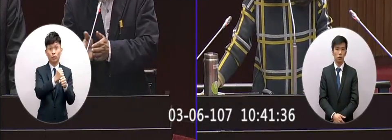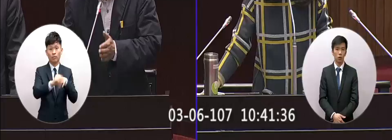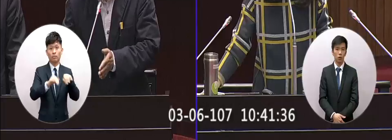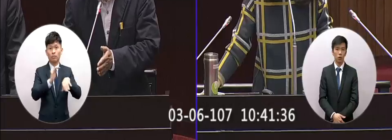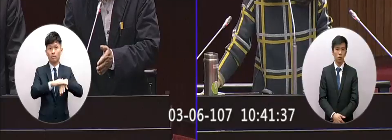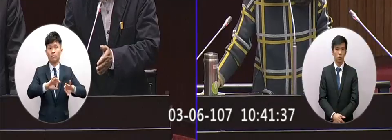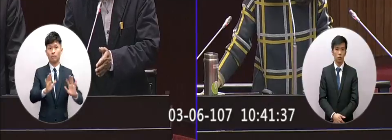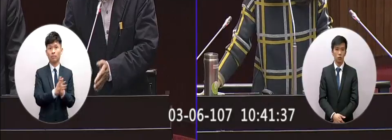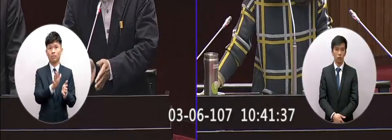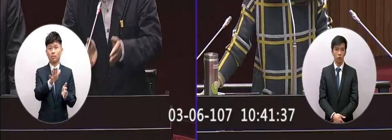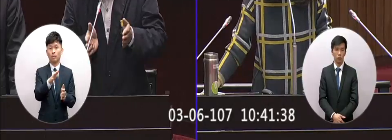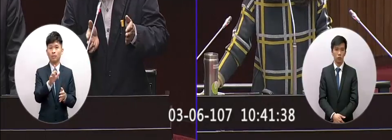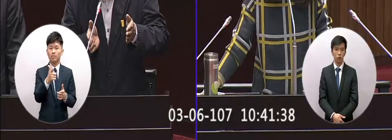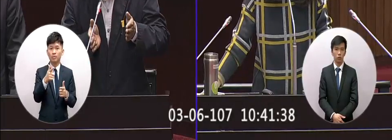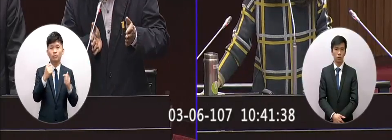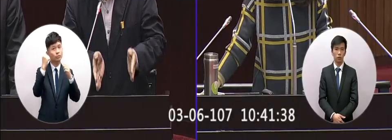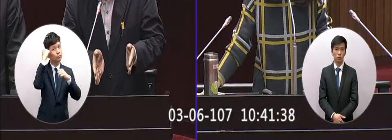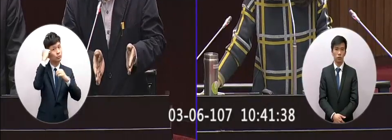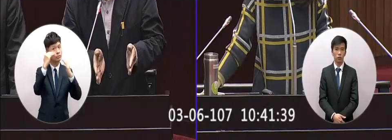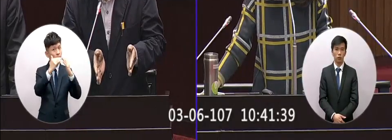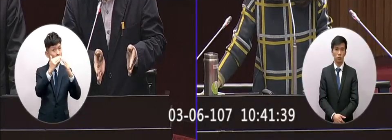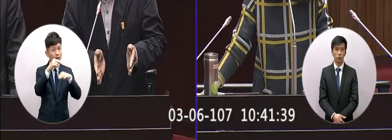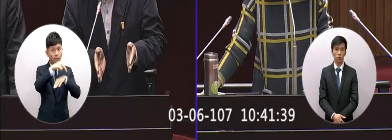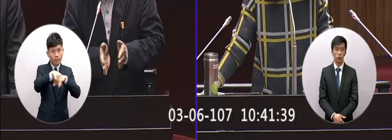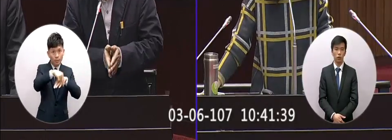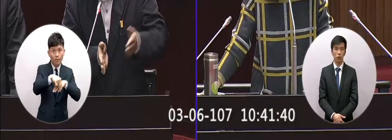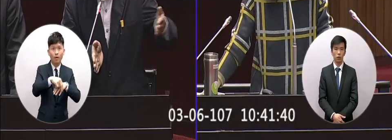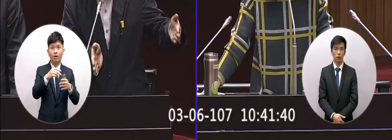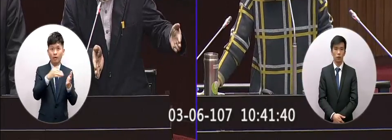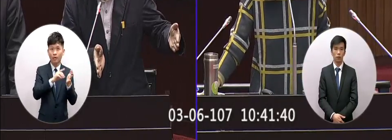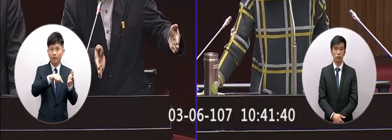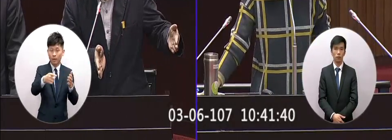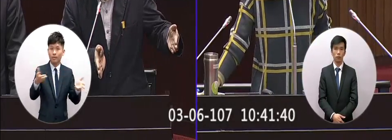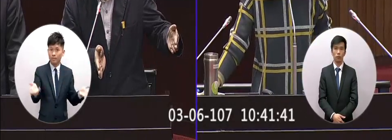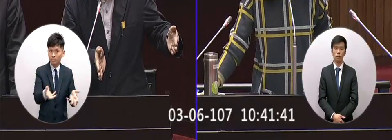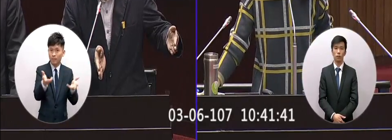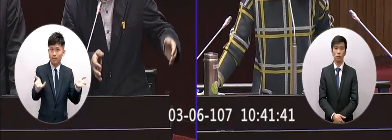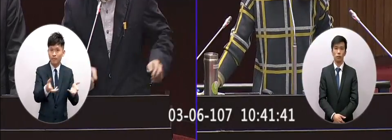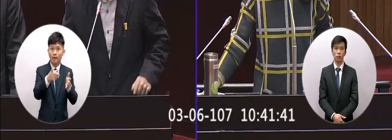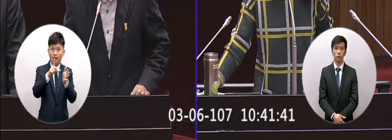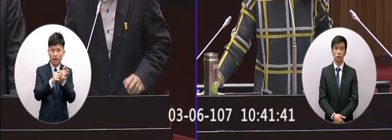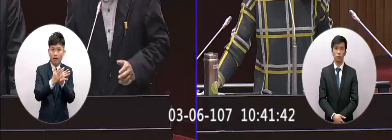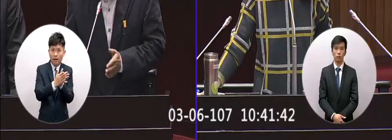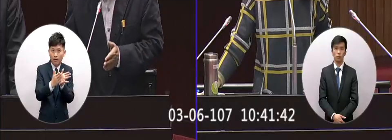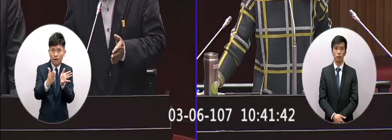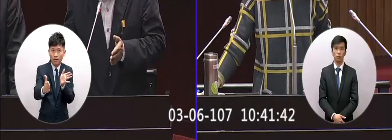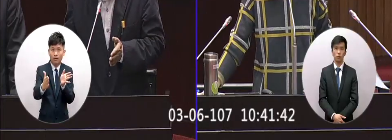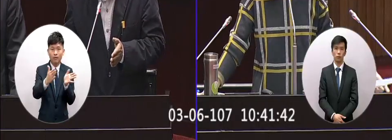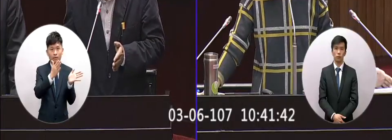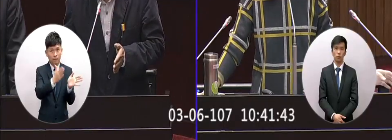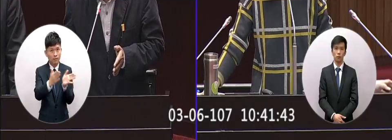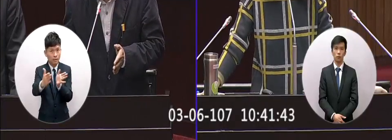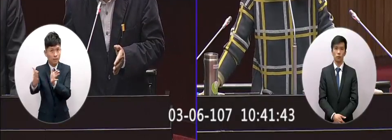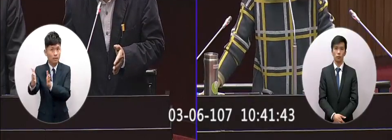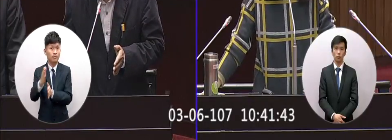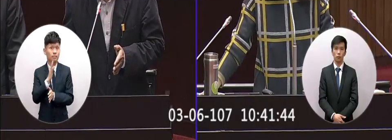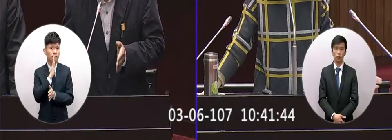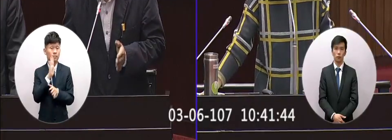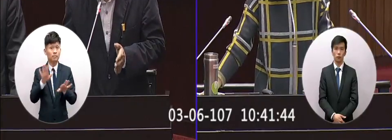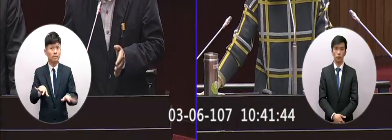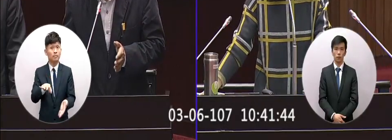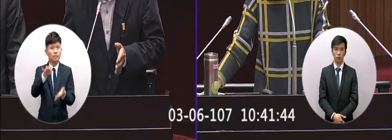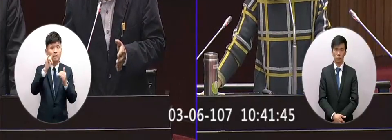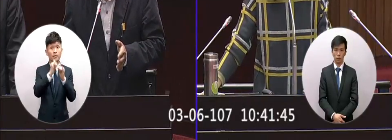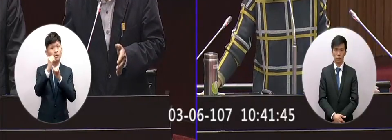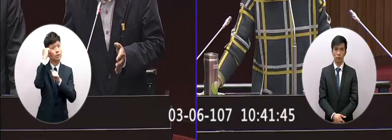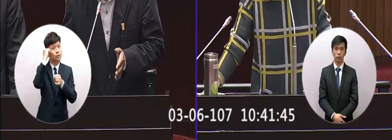宅它要规划，然后要新建又有一段新建的时期，所以我们现在所讲的社